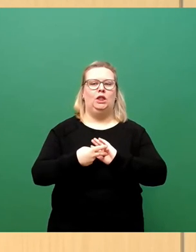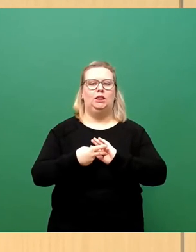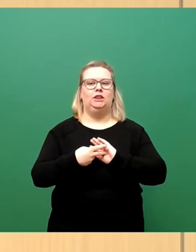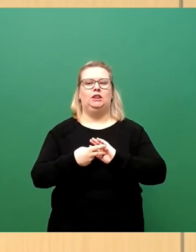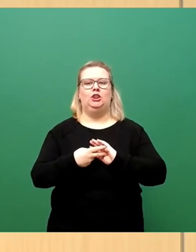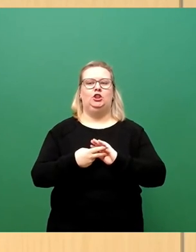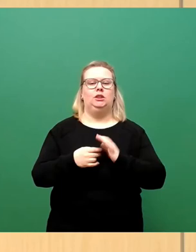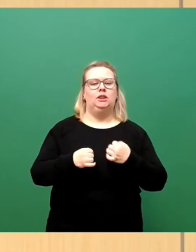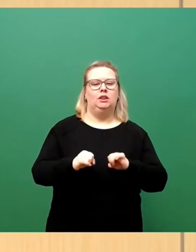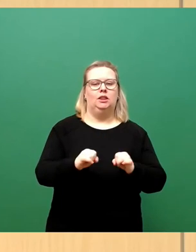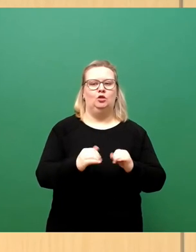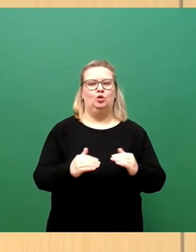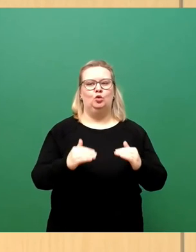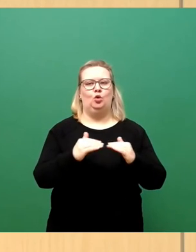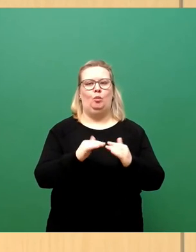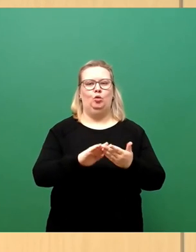Kompromissnotwendigkeit.